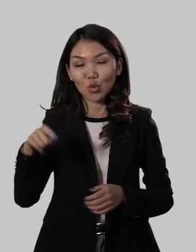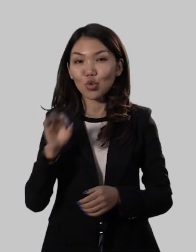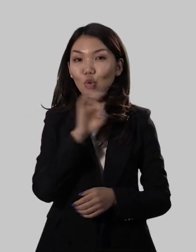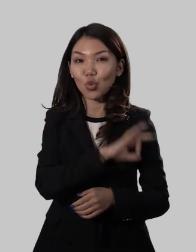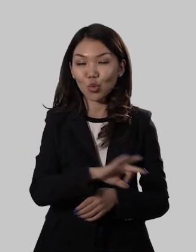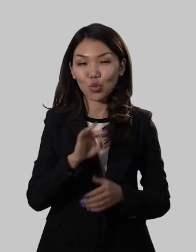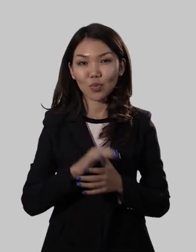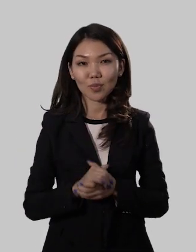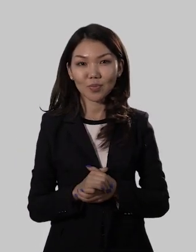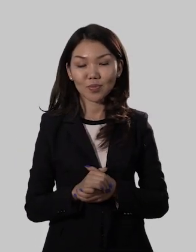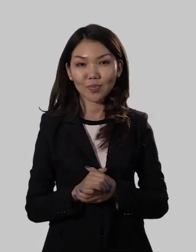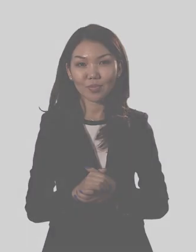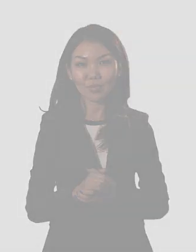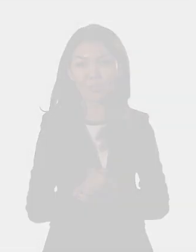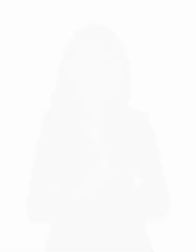колдонуу.